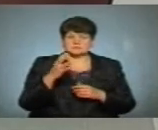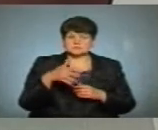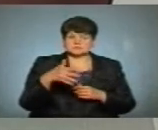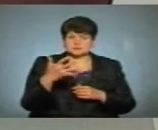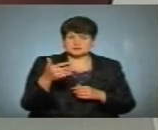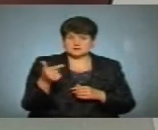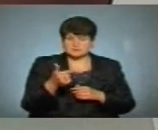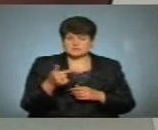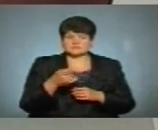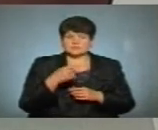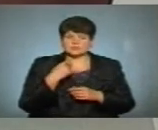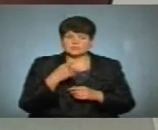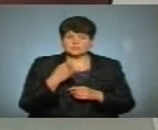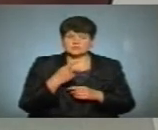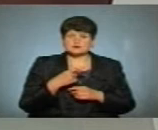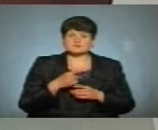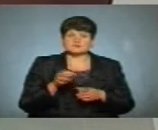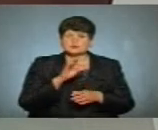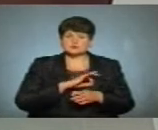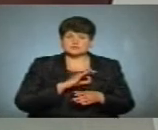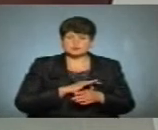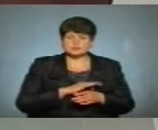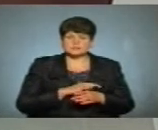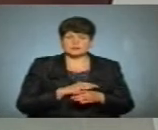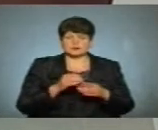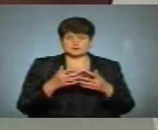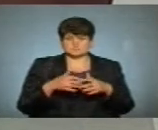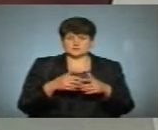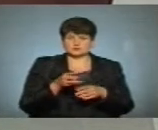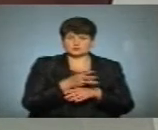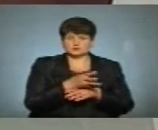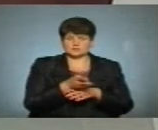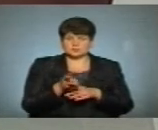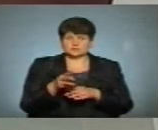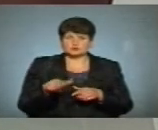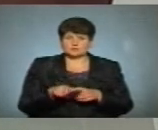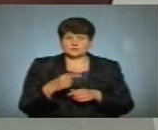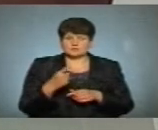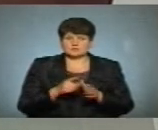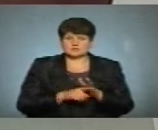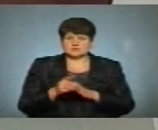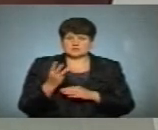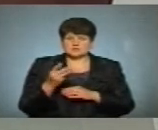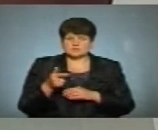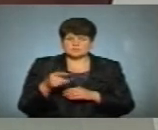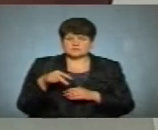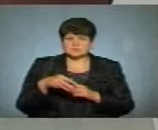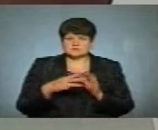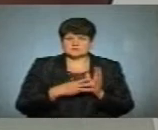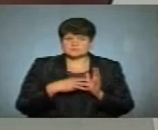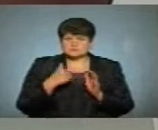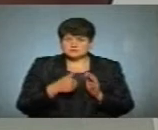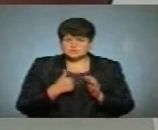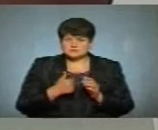гривень, каже Катерина Басилига. Нагадаю, використовувати пристрої TrueCam на дорогах області почали 3 грудня 2018